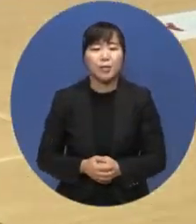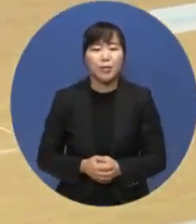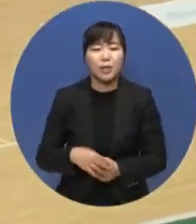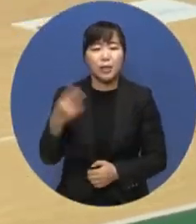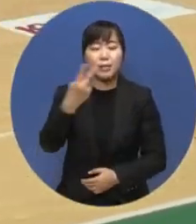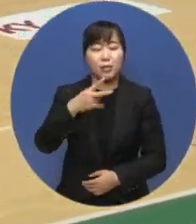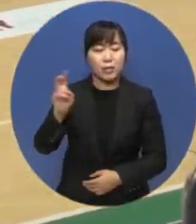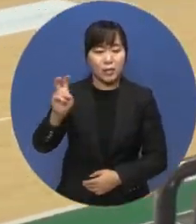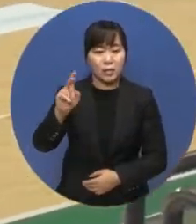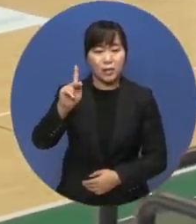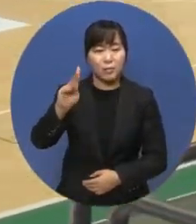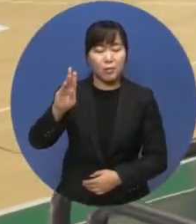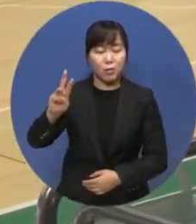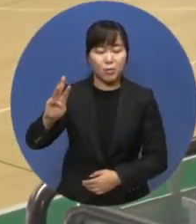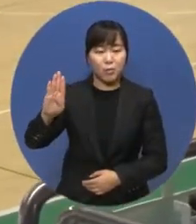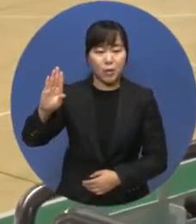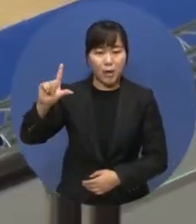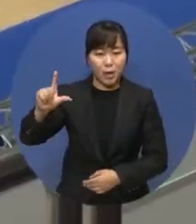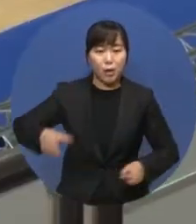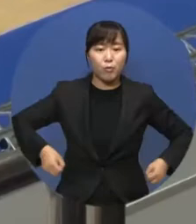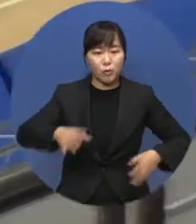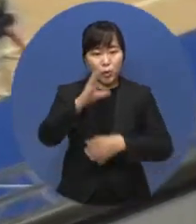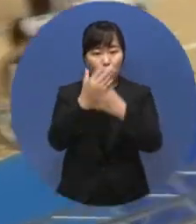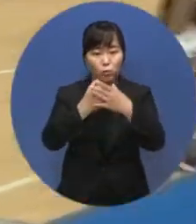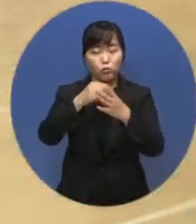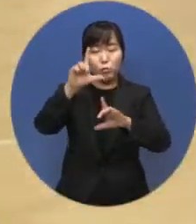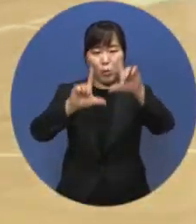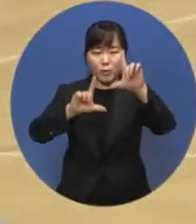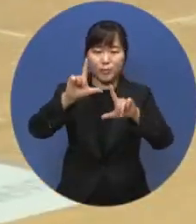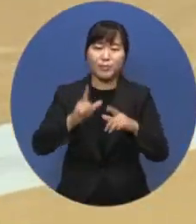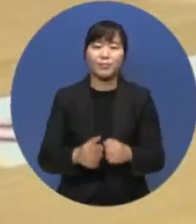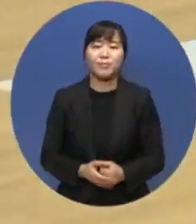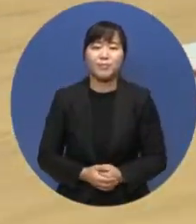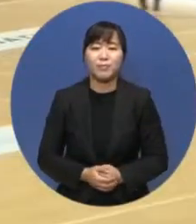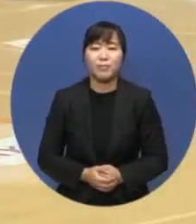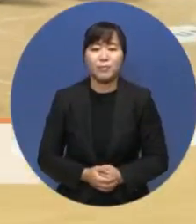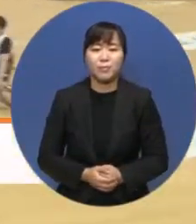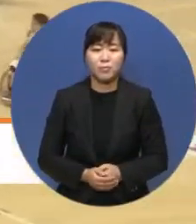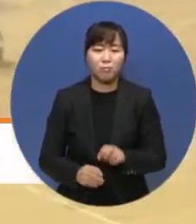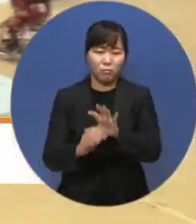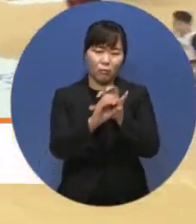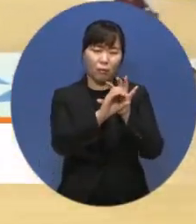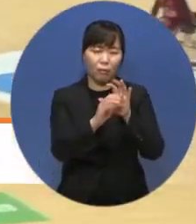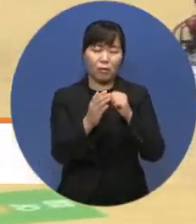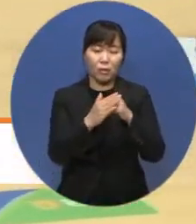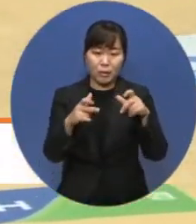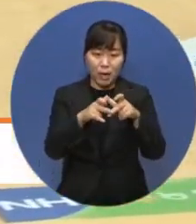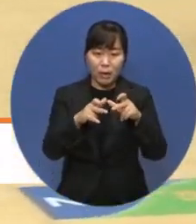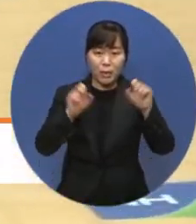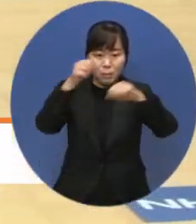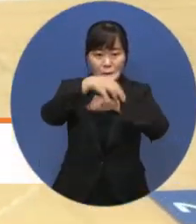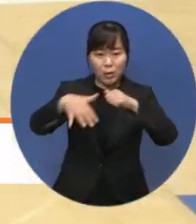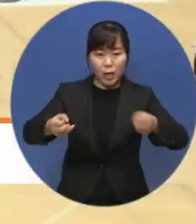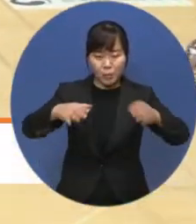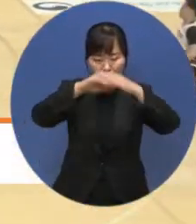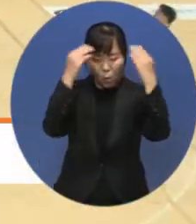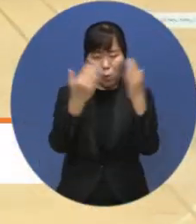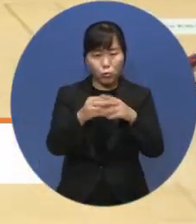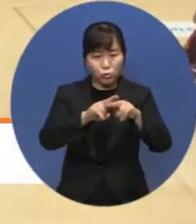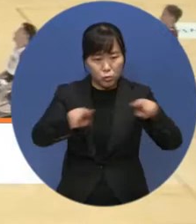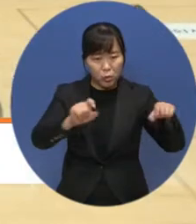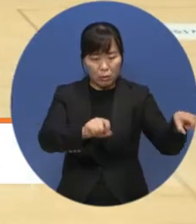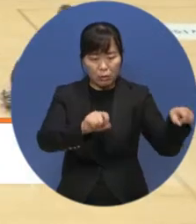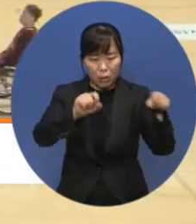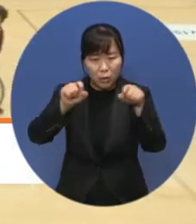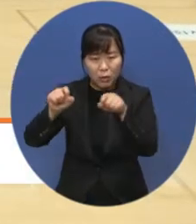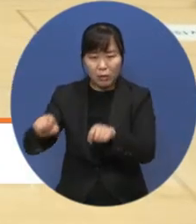2020 KWBL 휠체어 농구 리그 현장 모습입니다. 코로나19로 장애인 스포츠 이벤트가 모두 취소되거나